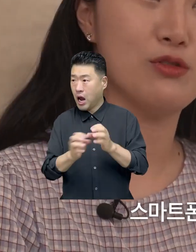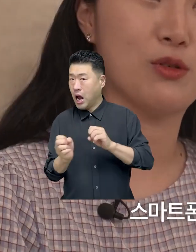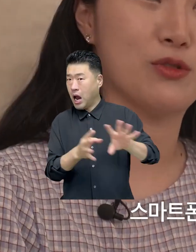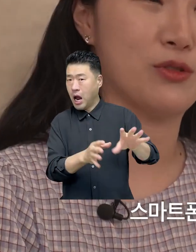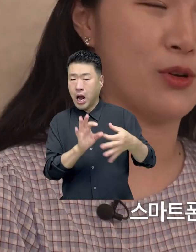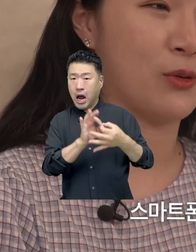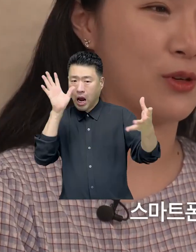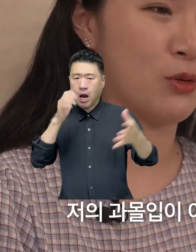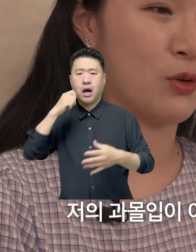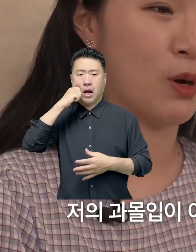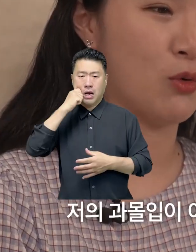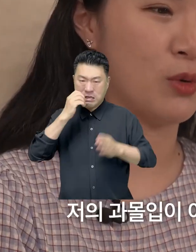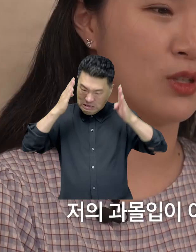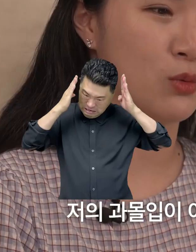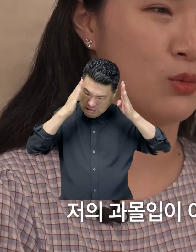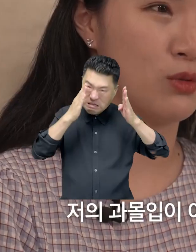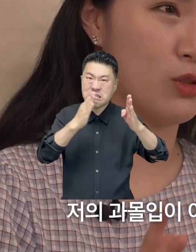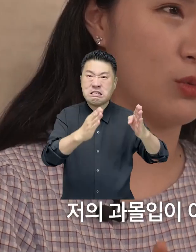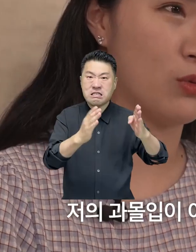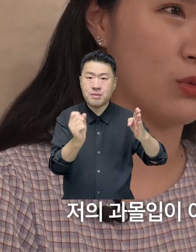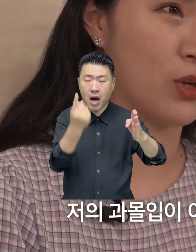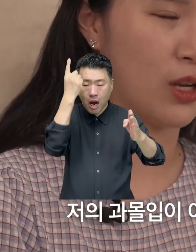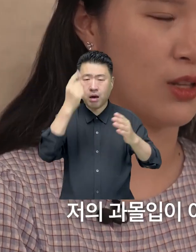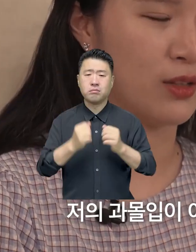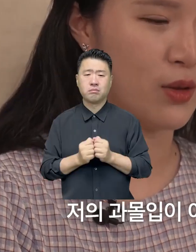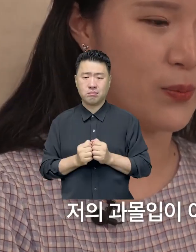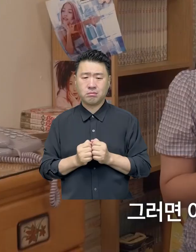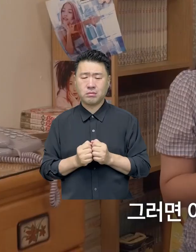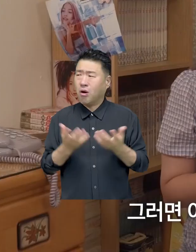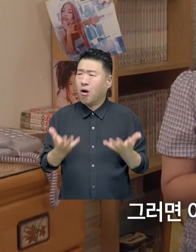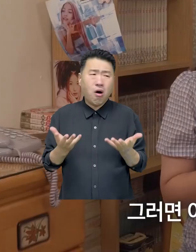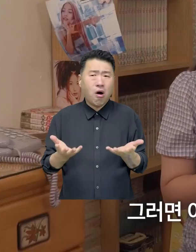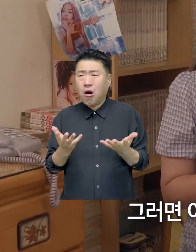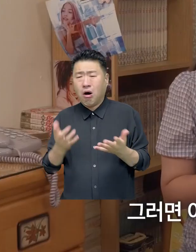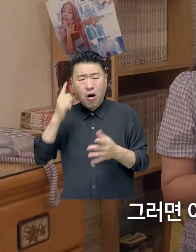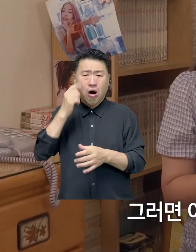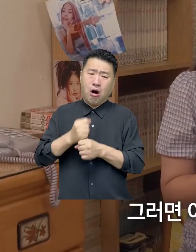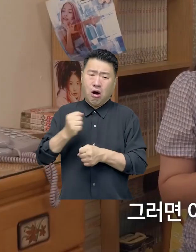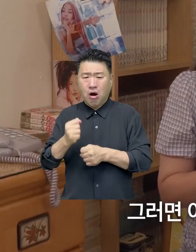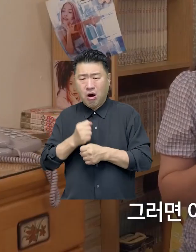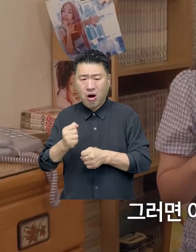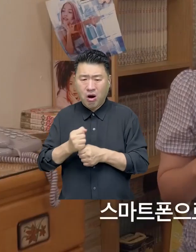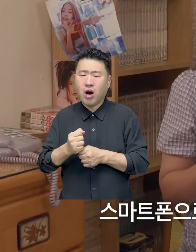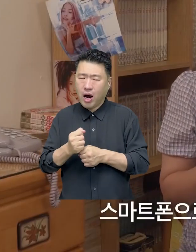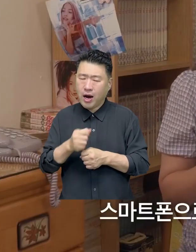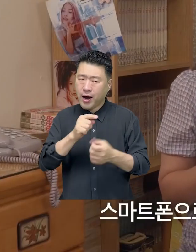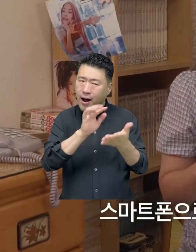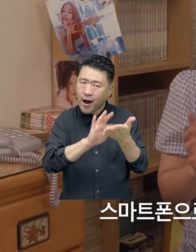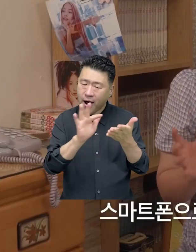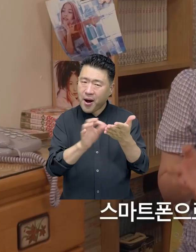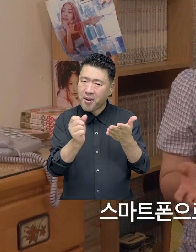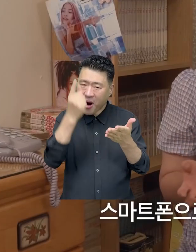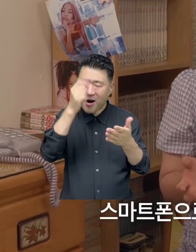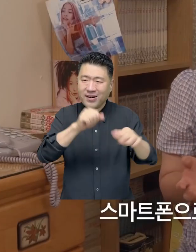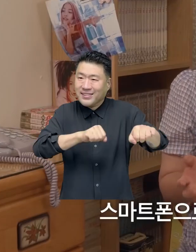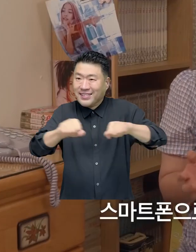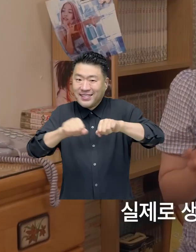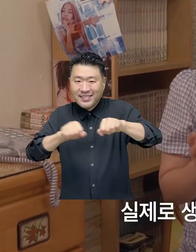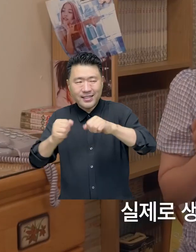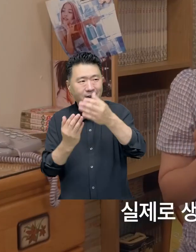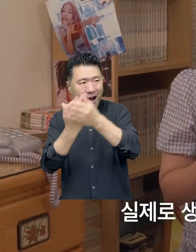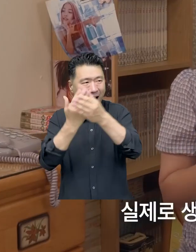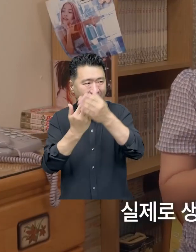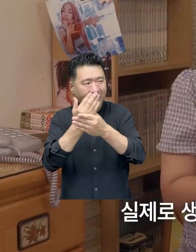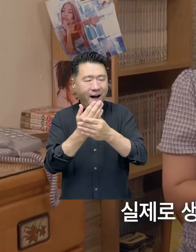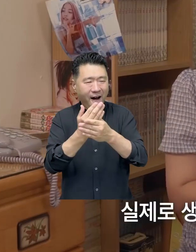스마트폰을 놓을 수는 없었어요. 저의 과몰입이 이제 또 스마트폰으로 가게 돼서 그러면 어떻게 해야 되냐 하다가 이제 스마트폰으로 뭔가 생산적인 일을 하고